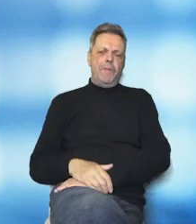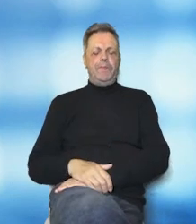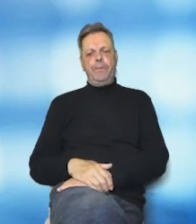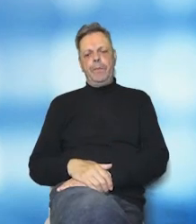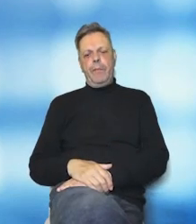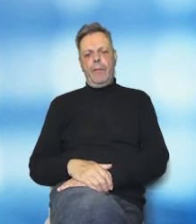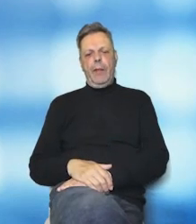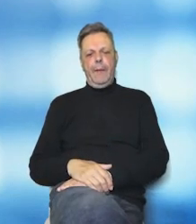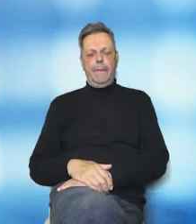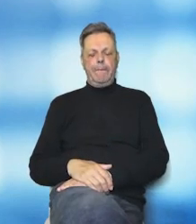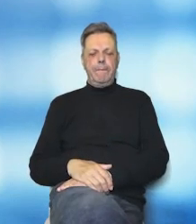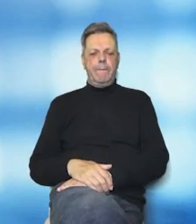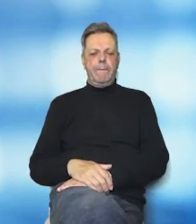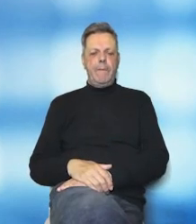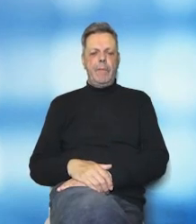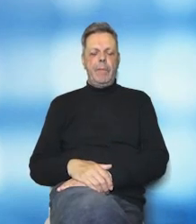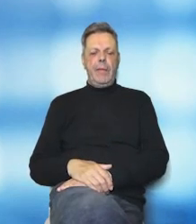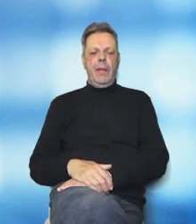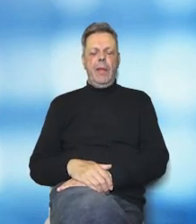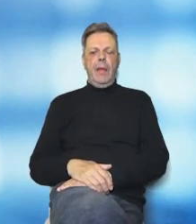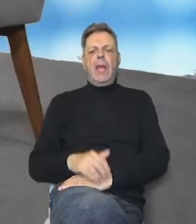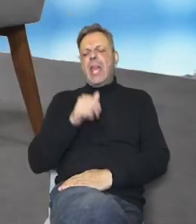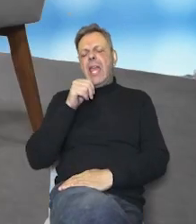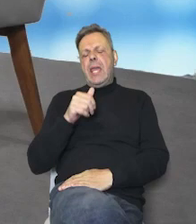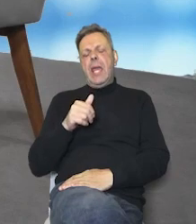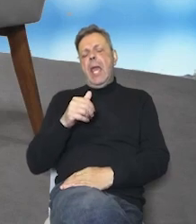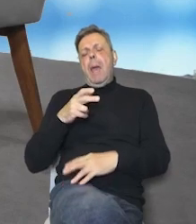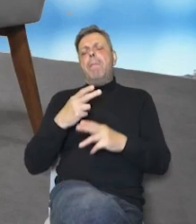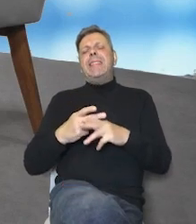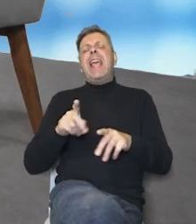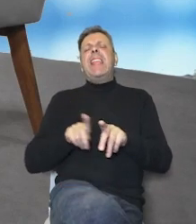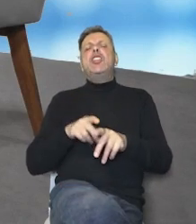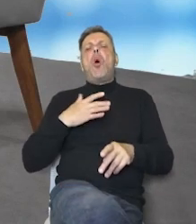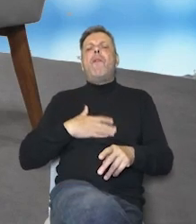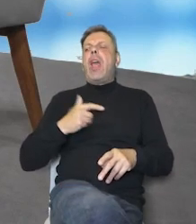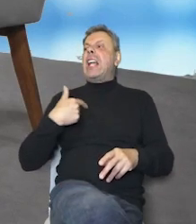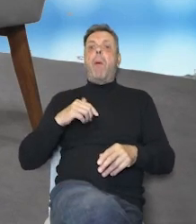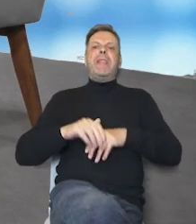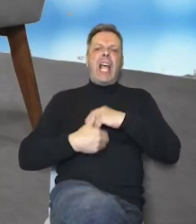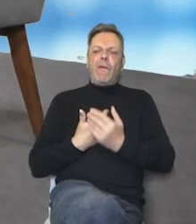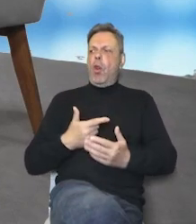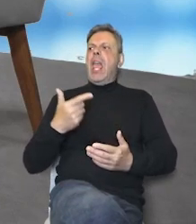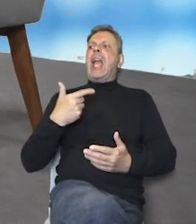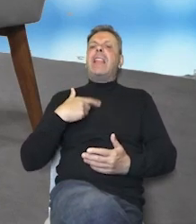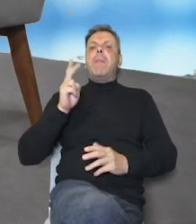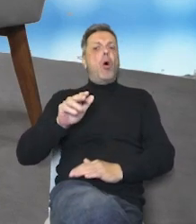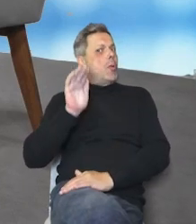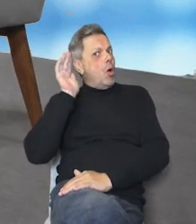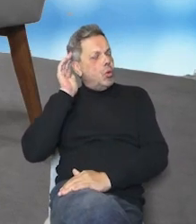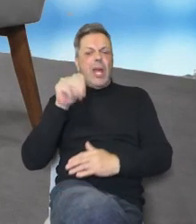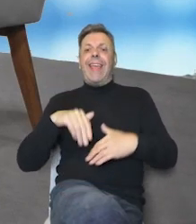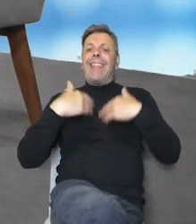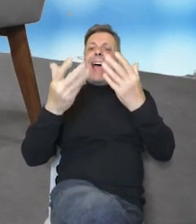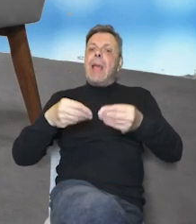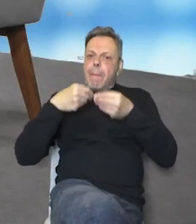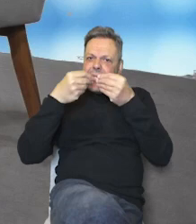možete opisati. Naravno, i obitelji, naravno. Tako je, da. Jer i pacijenti vole kad smo mi zadovoljni, kad ih možemo saslušati, dati